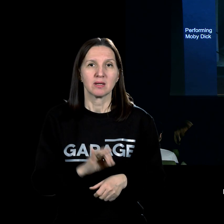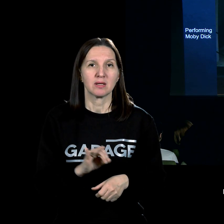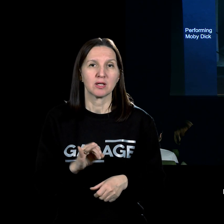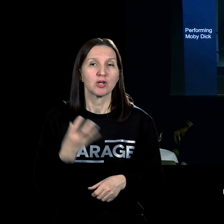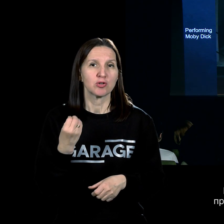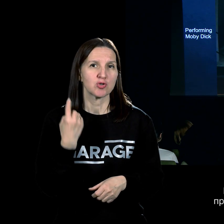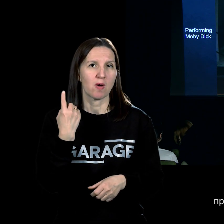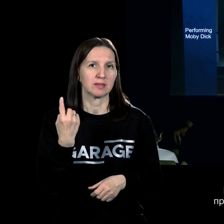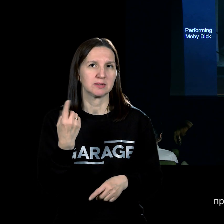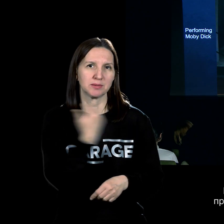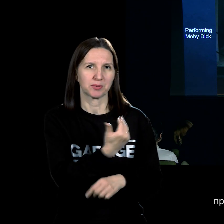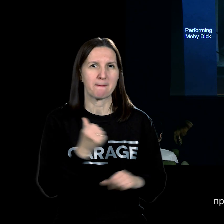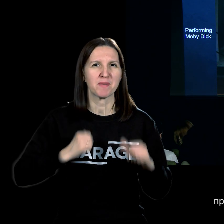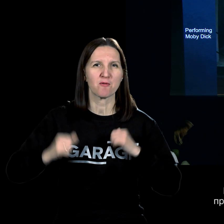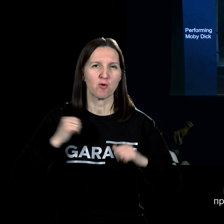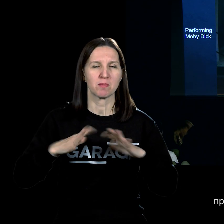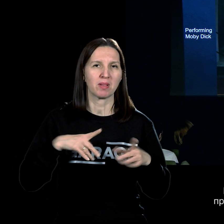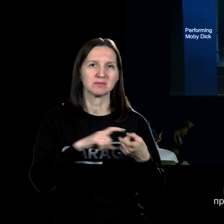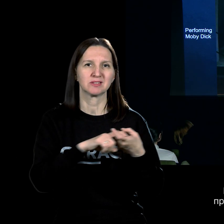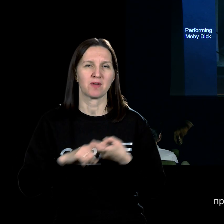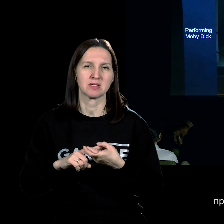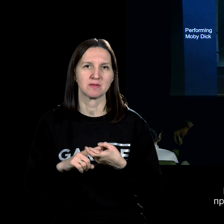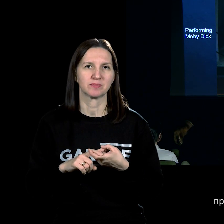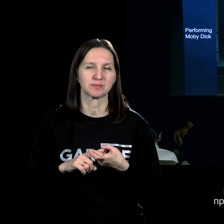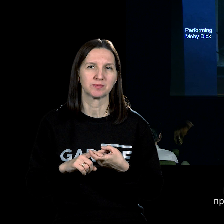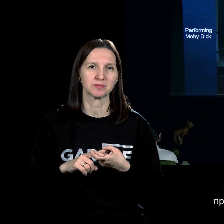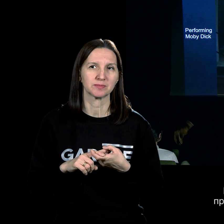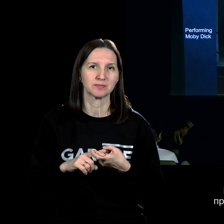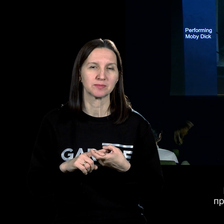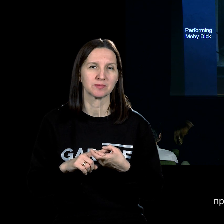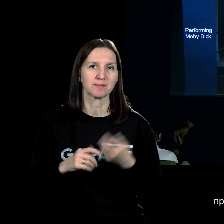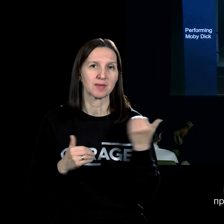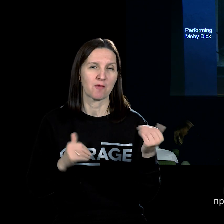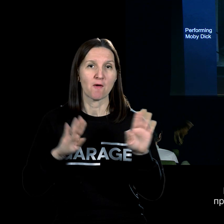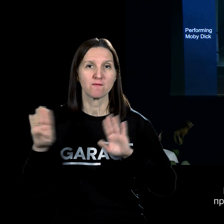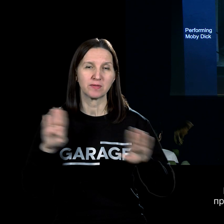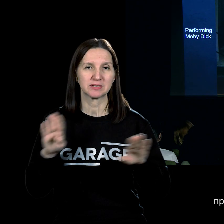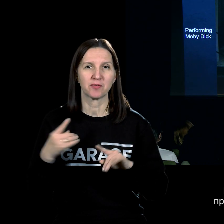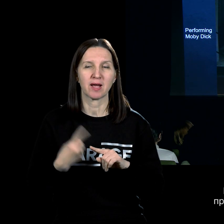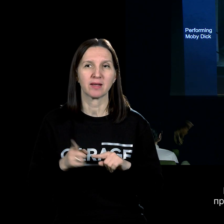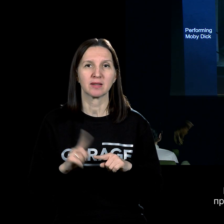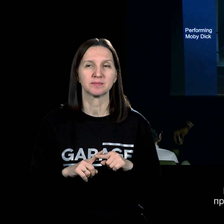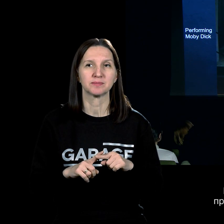И еще один как бы перформанс, который был связан с этим, с этой выставкой, это